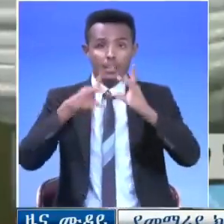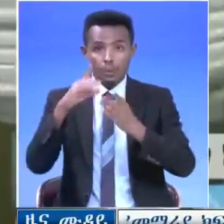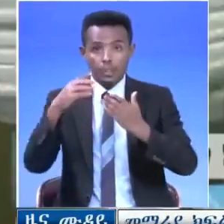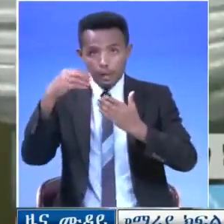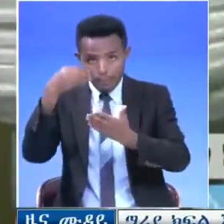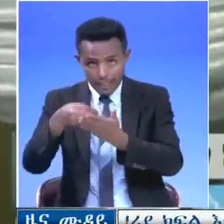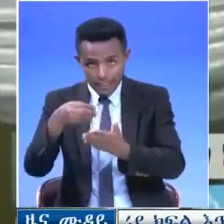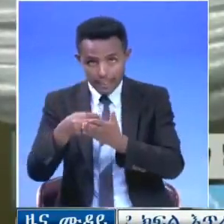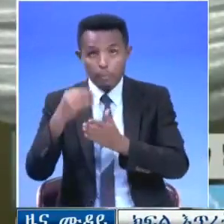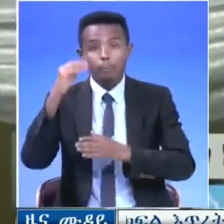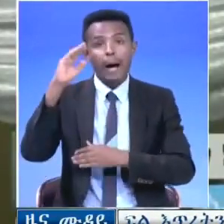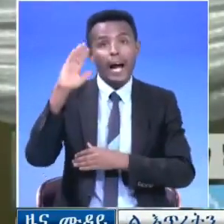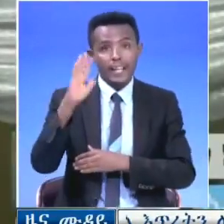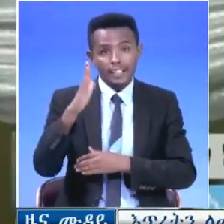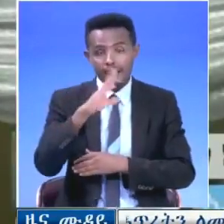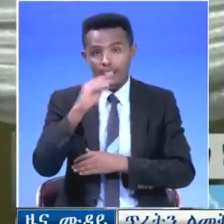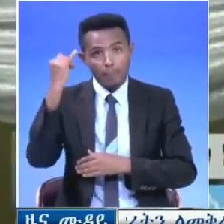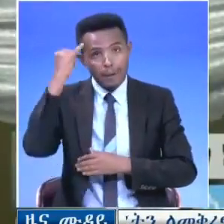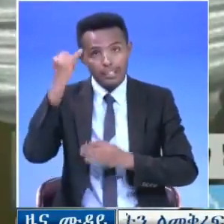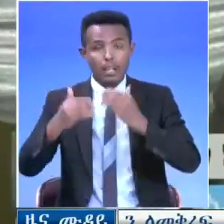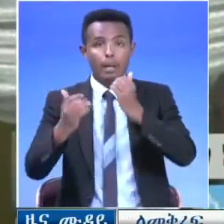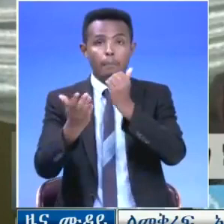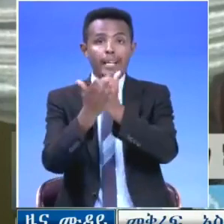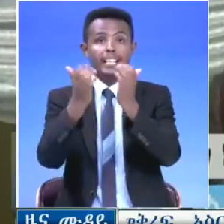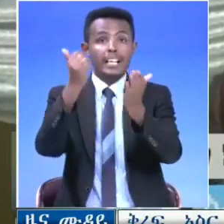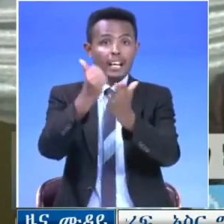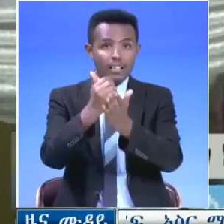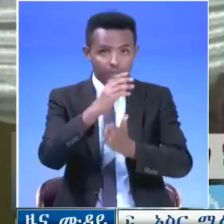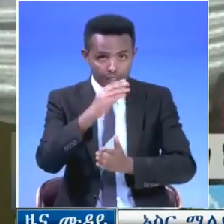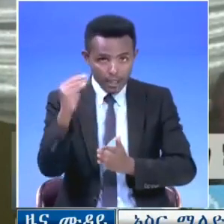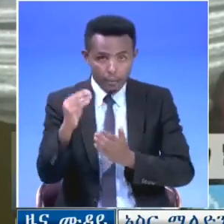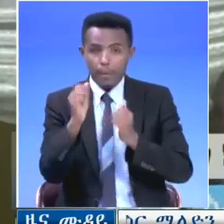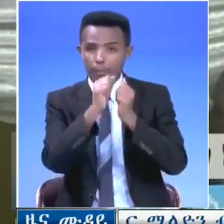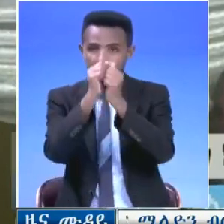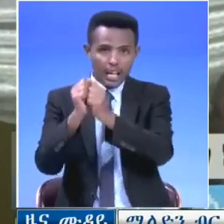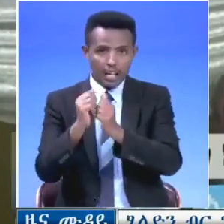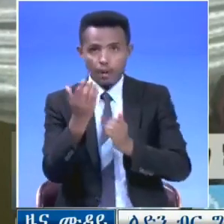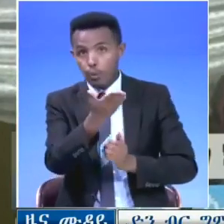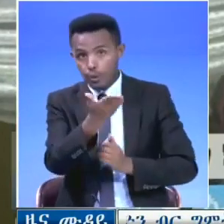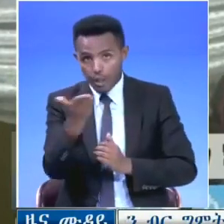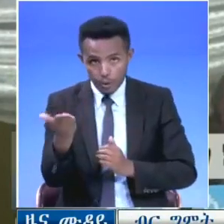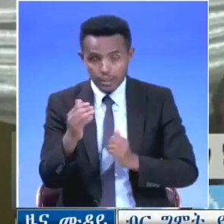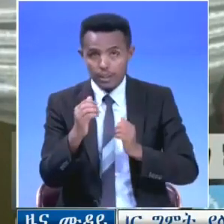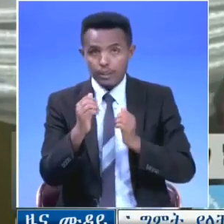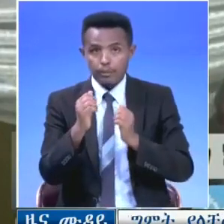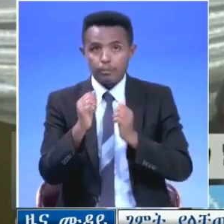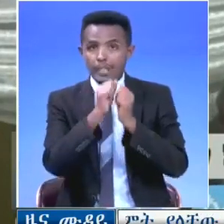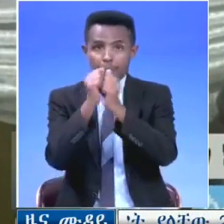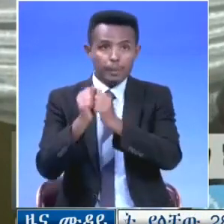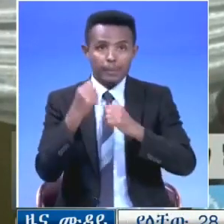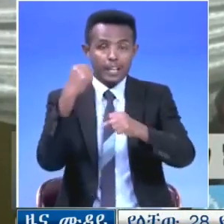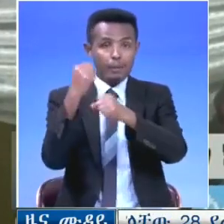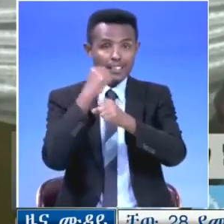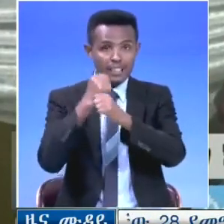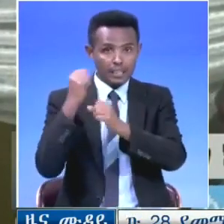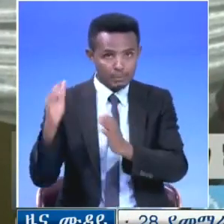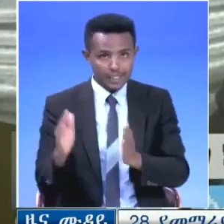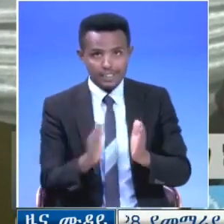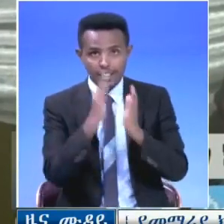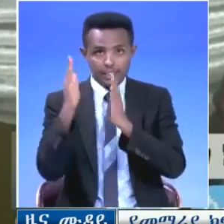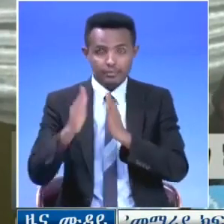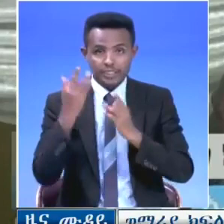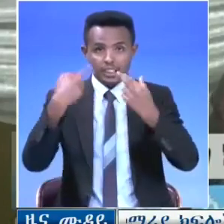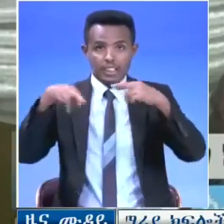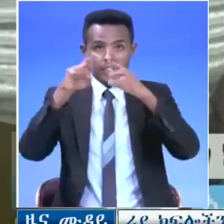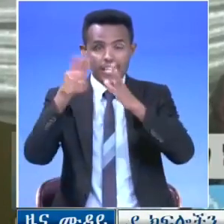በገንዘብ በአይነትና በሐሳብ መደጋገፍና በጋራ ጉዳዮች በትብብር ለመስራት መዘጋጀት